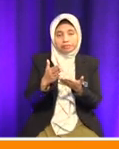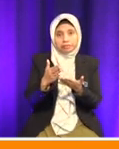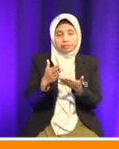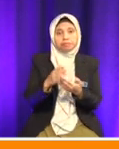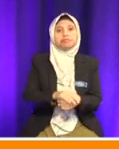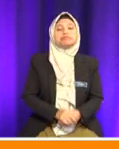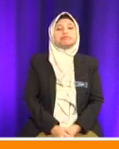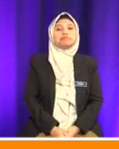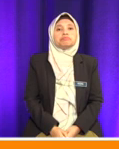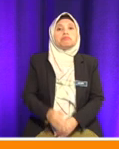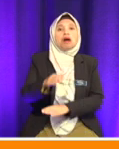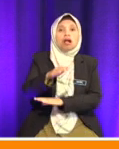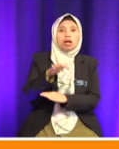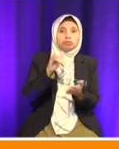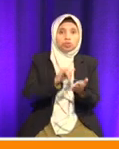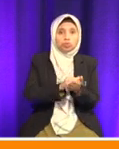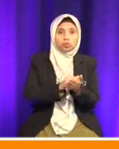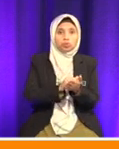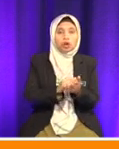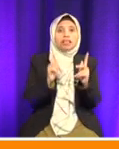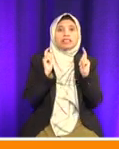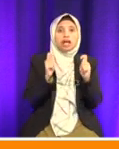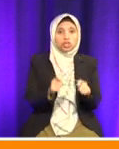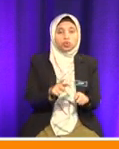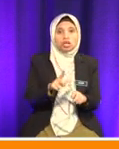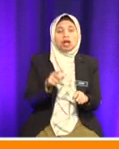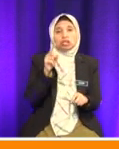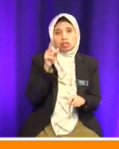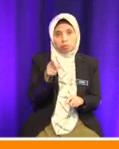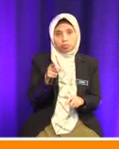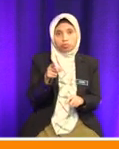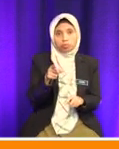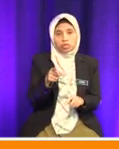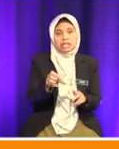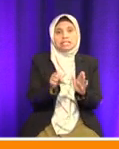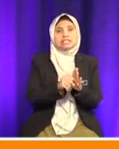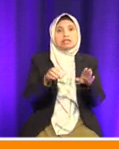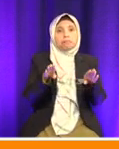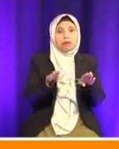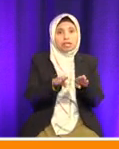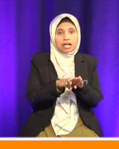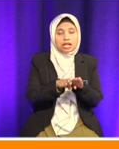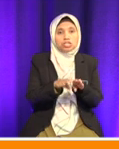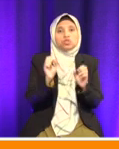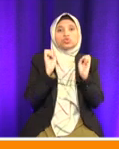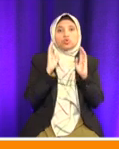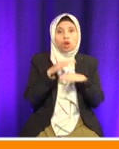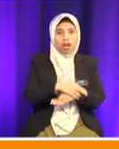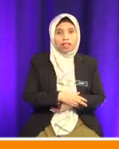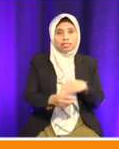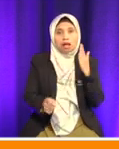lain sebagian malam itu bertahan juta kamu bertahanjulah kamu sebagai salat tambahan bagimu